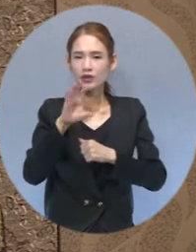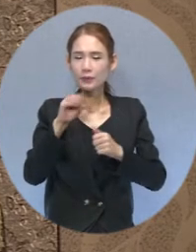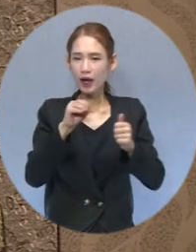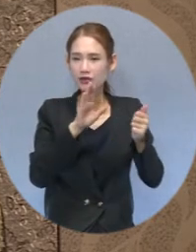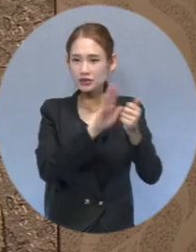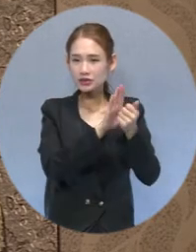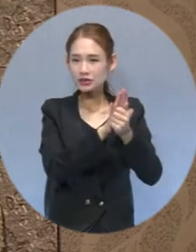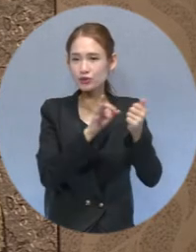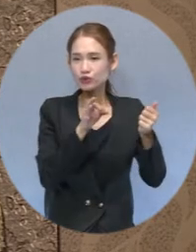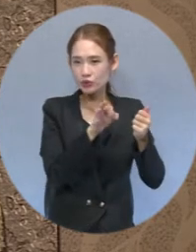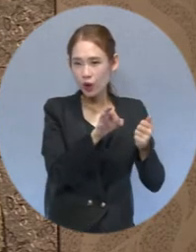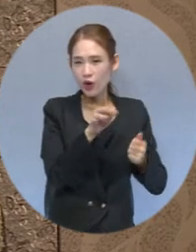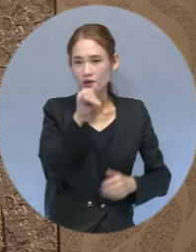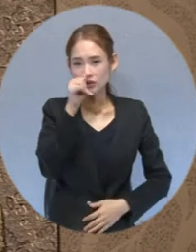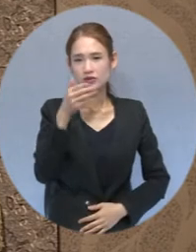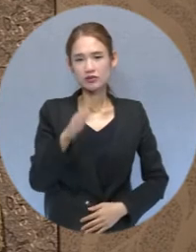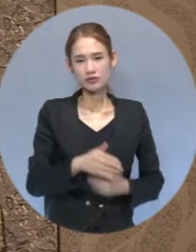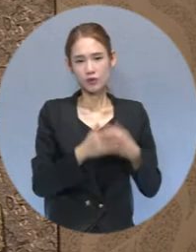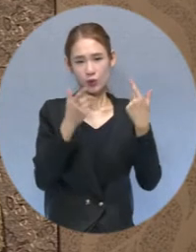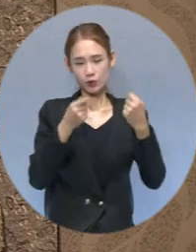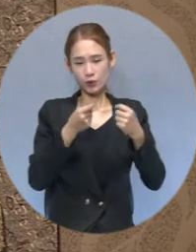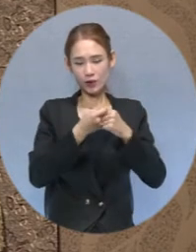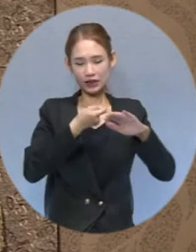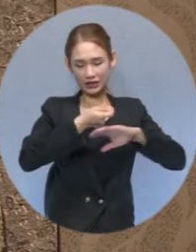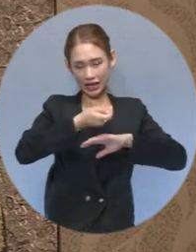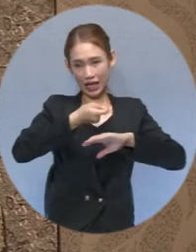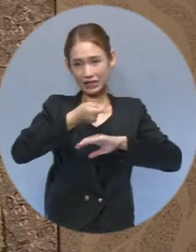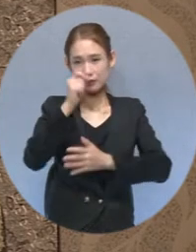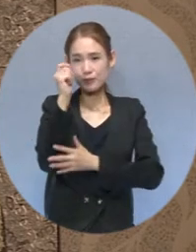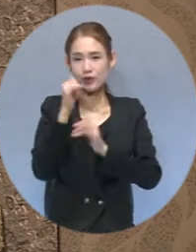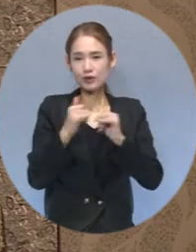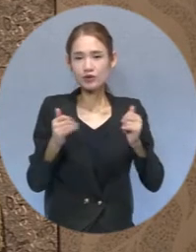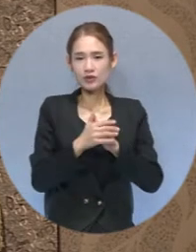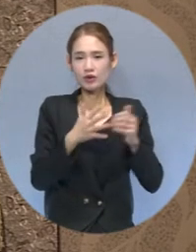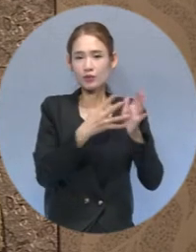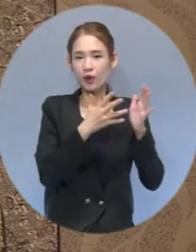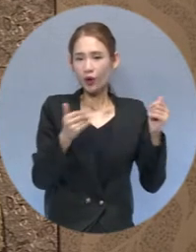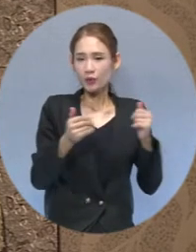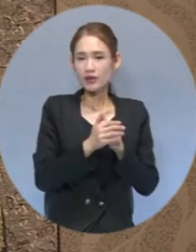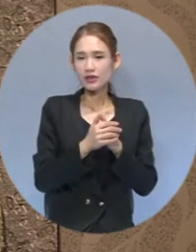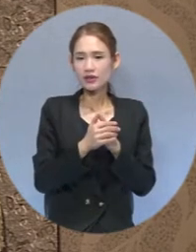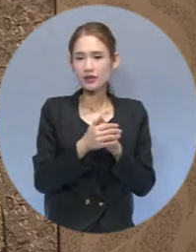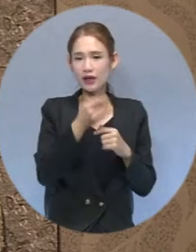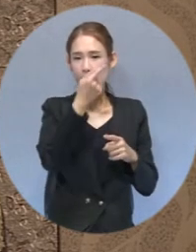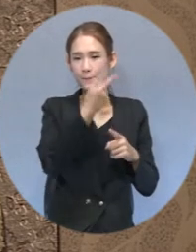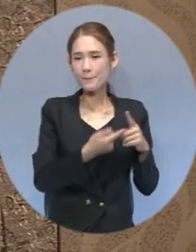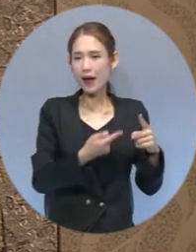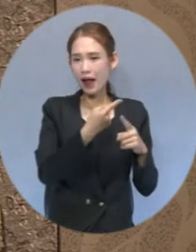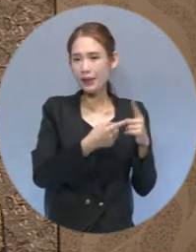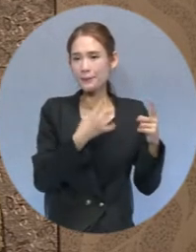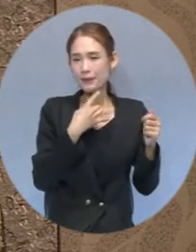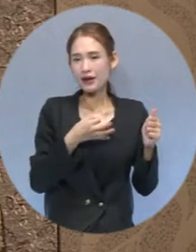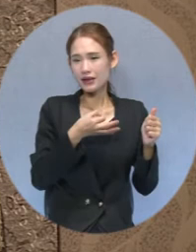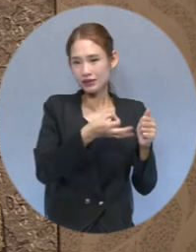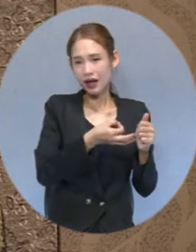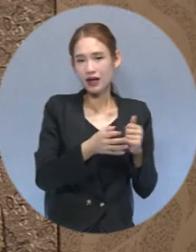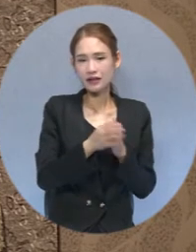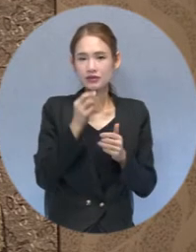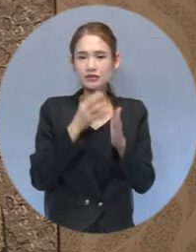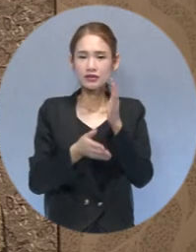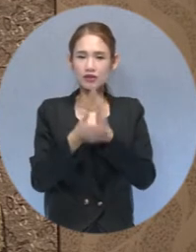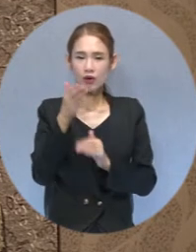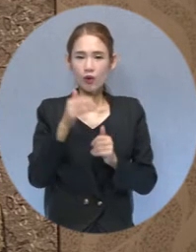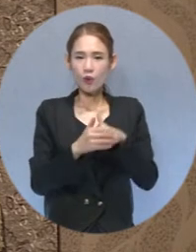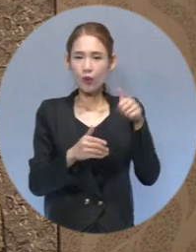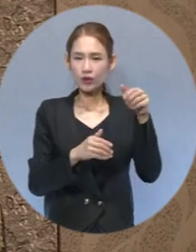네. 같은 택시를 운행하는 분들로서 법인 택시는 좀 반만 받으면 안 되니 서울 시비로